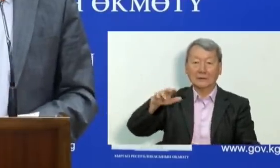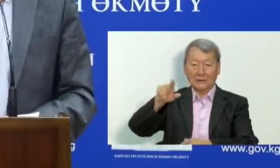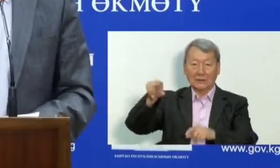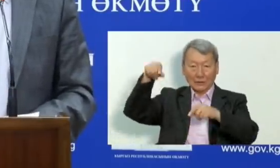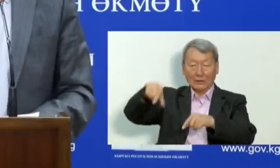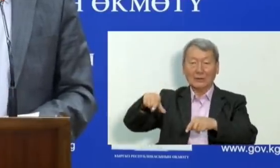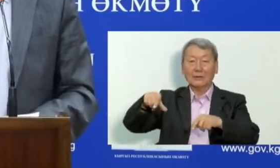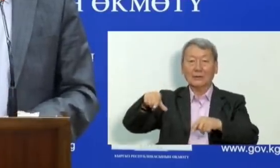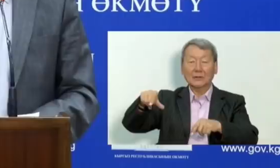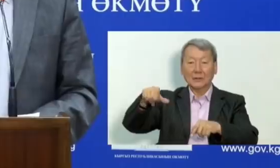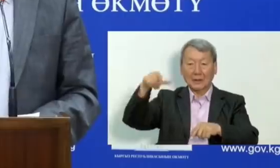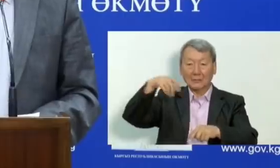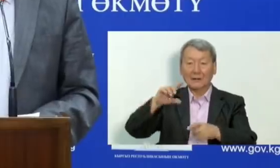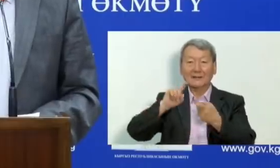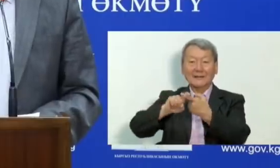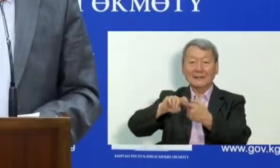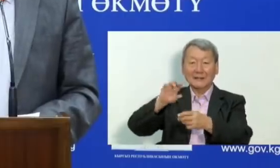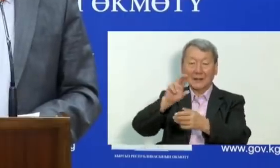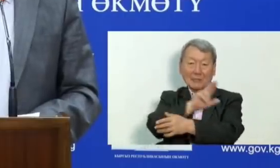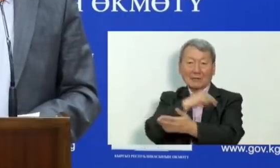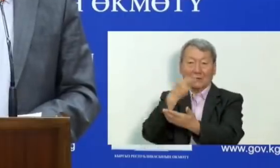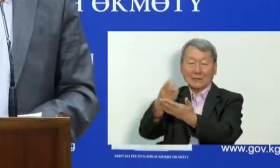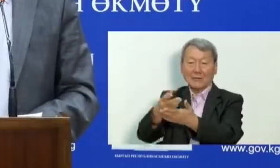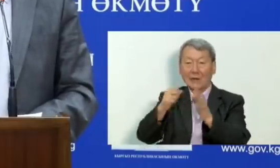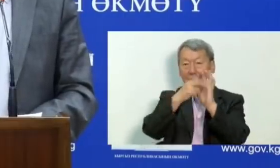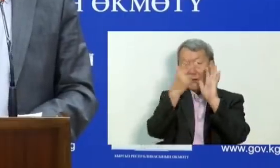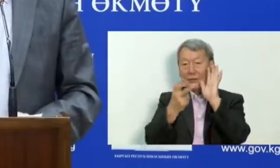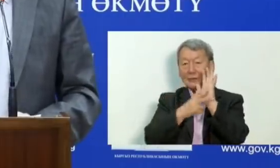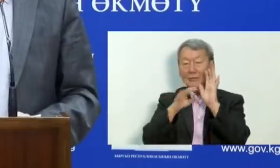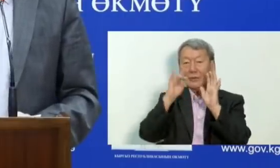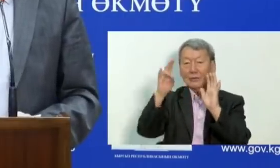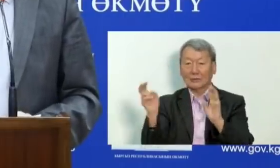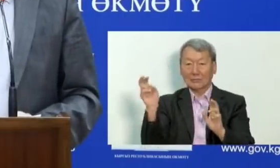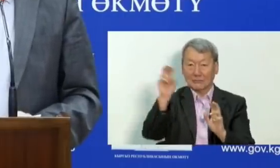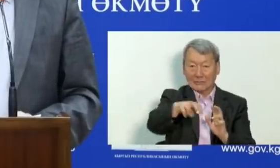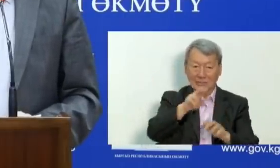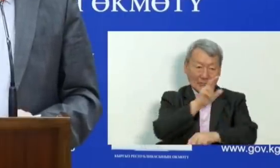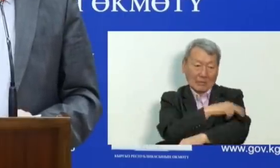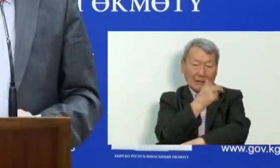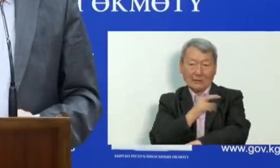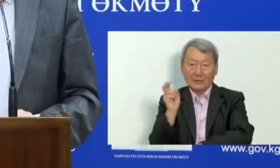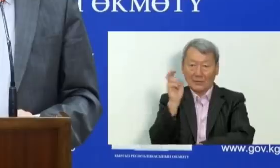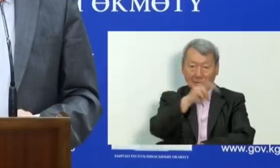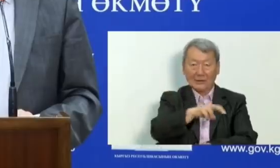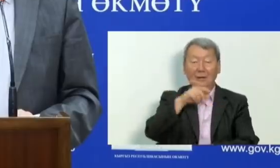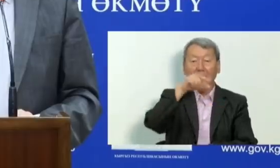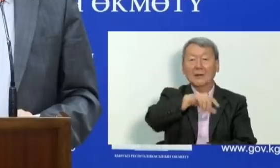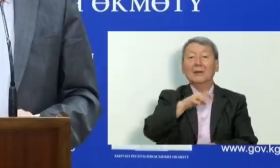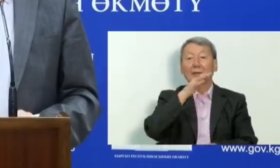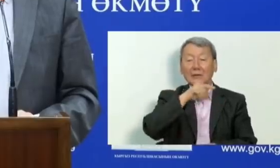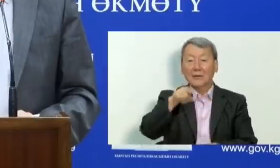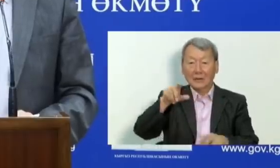ооруканага да ошол жерден инфекциясына жаткызылган, 18 июнда келип түшкөн экен. Ошол эле